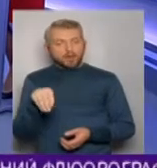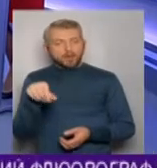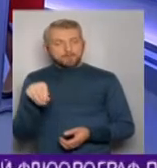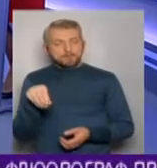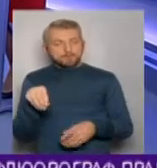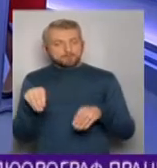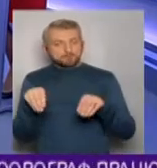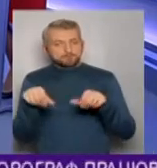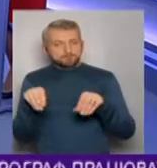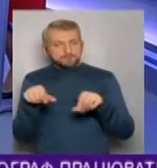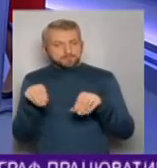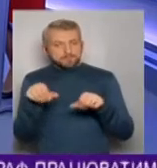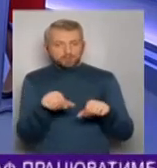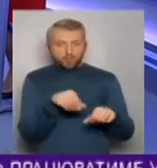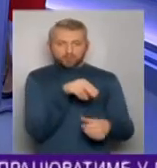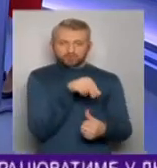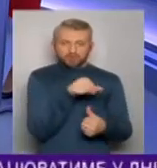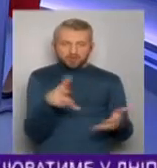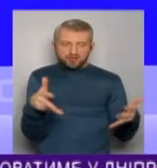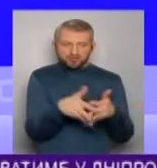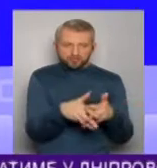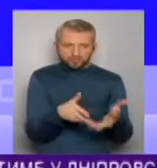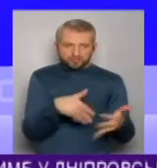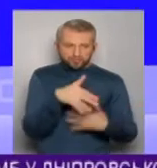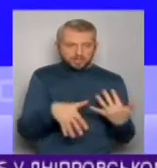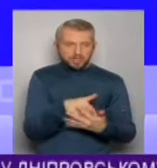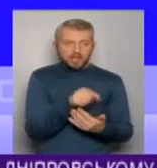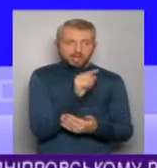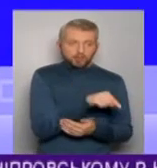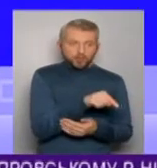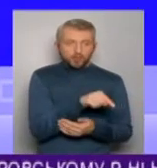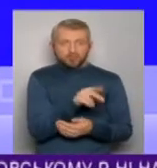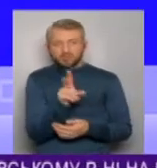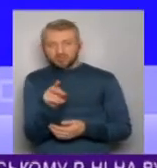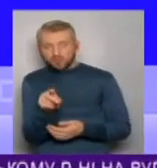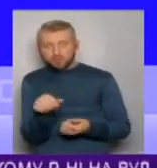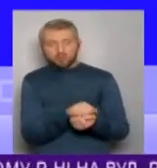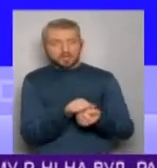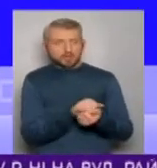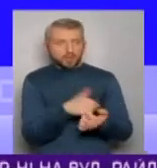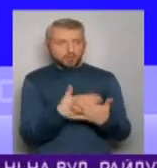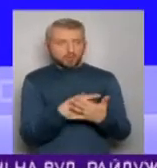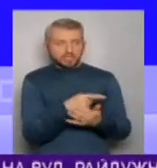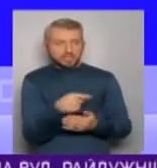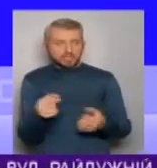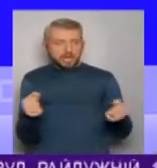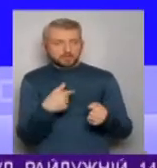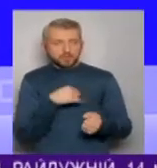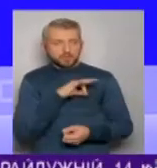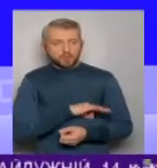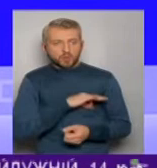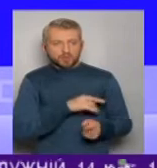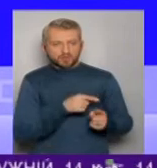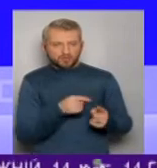піско-соляна суміш. Я хотів би сказати, що і того, і іншого матеріалу десь за зиму ми використовуємо